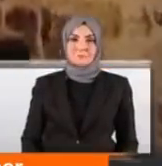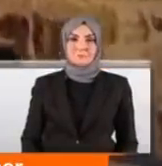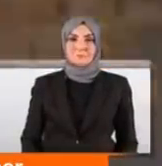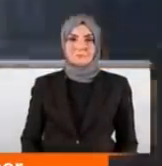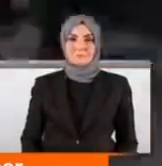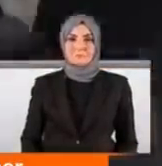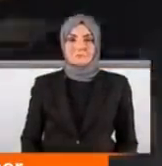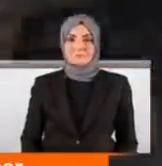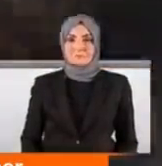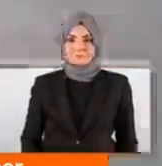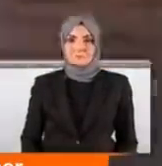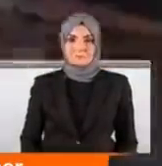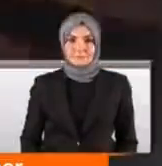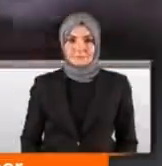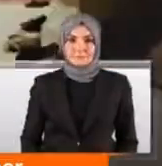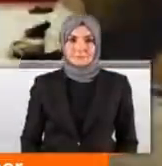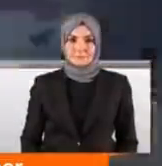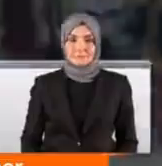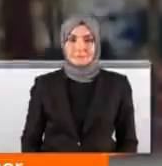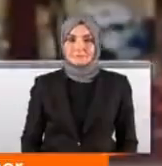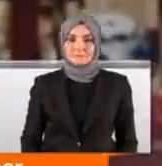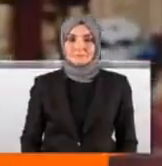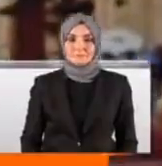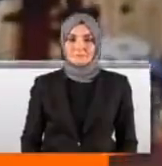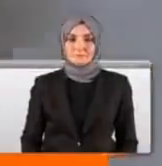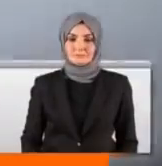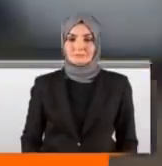abone ol